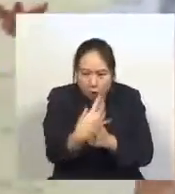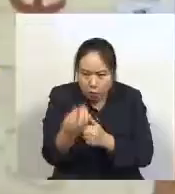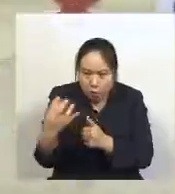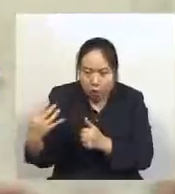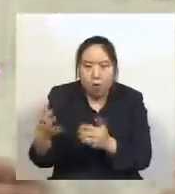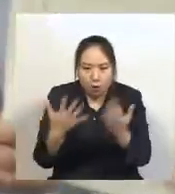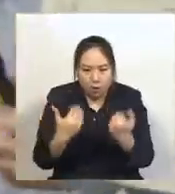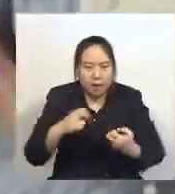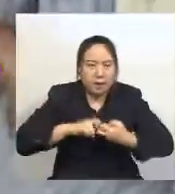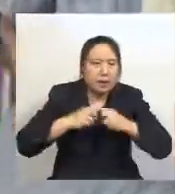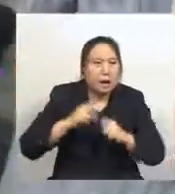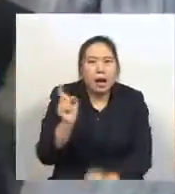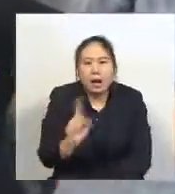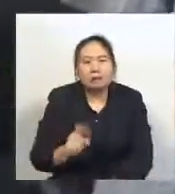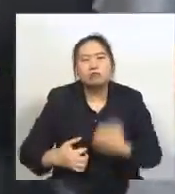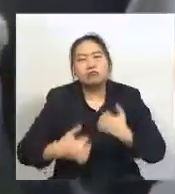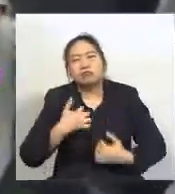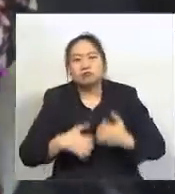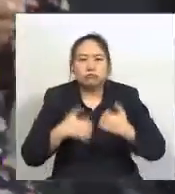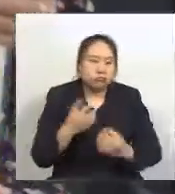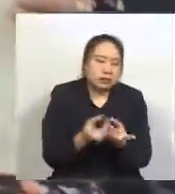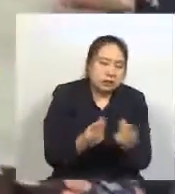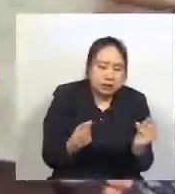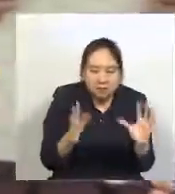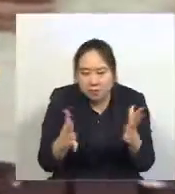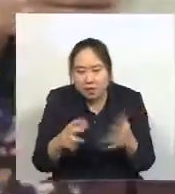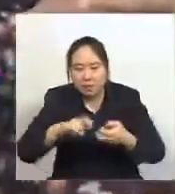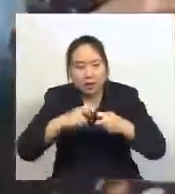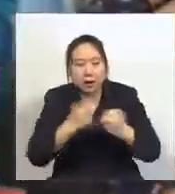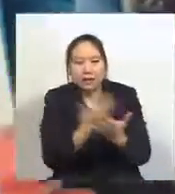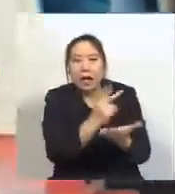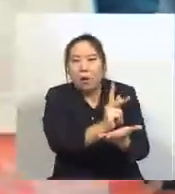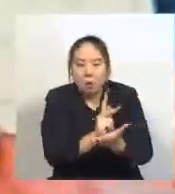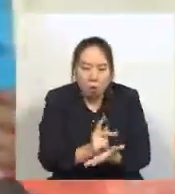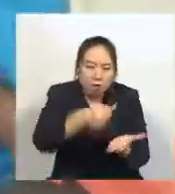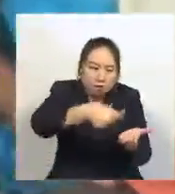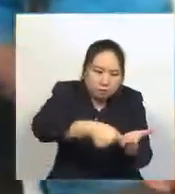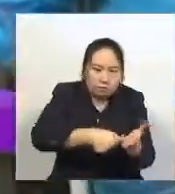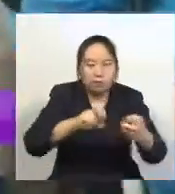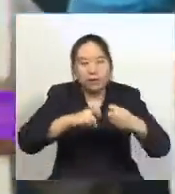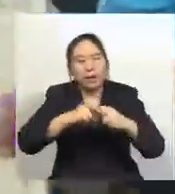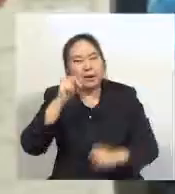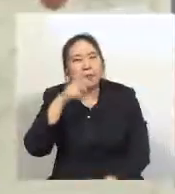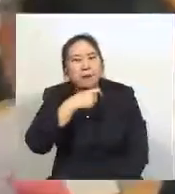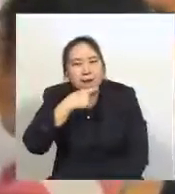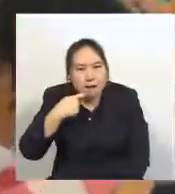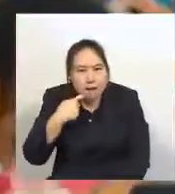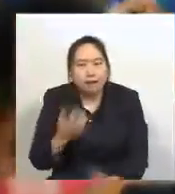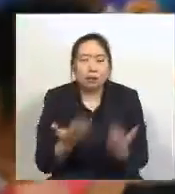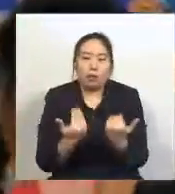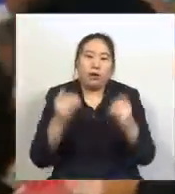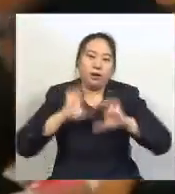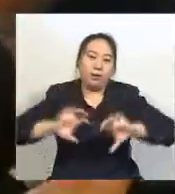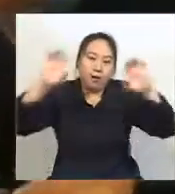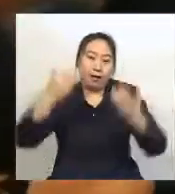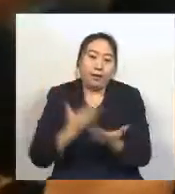ความเดือดร้อนในเรื่องที่ดินทำกินปัญหาหนี้สินและปัญหาภัยแล้งค่ะทางนี้รัฐบาลได้มีการจัดสรร